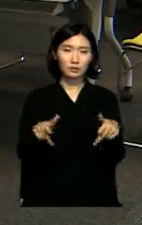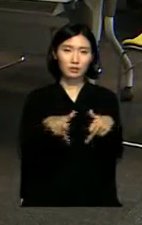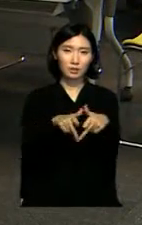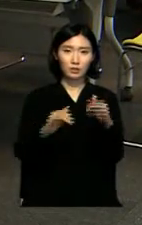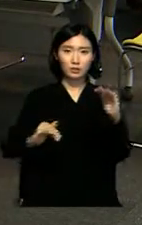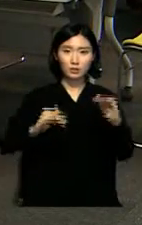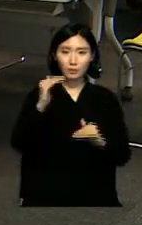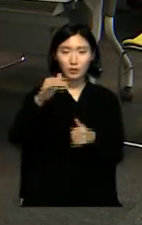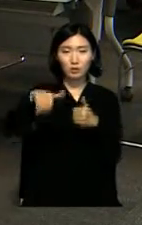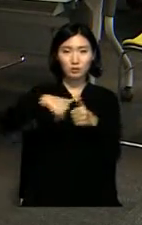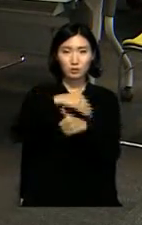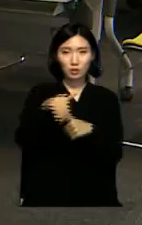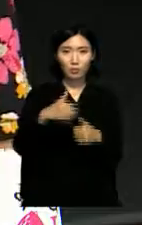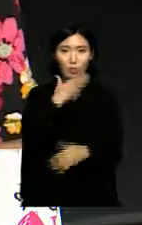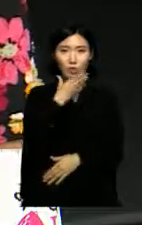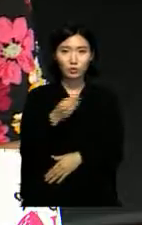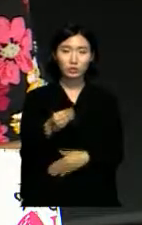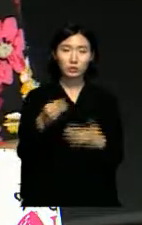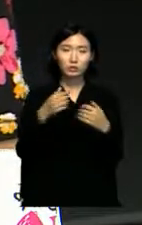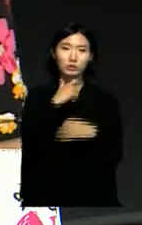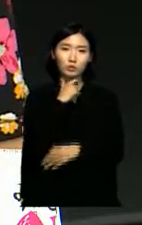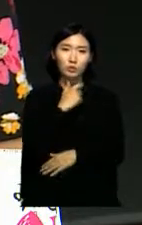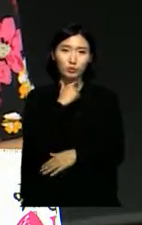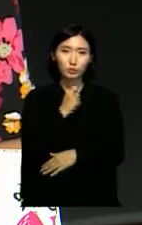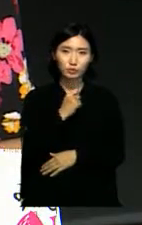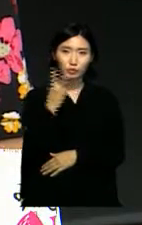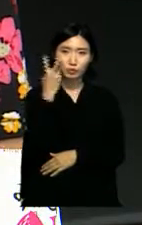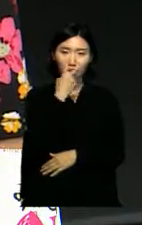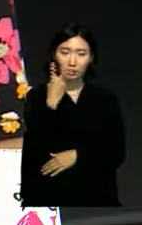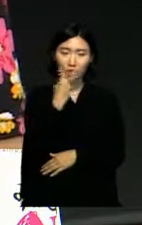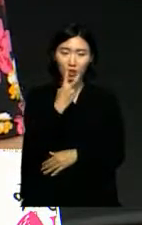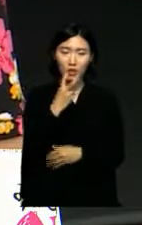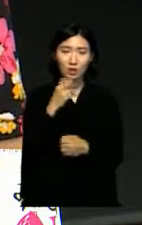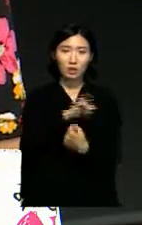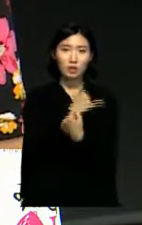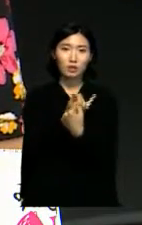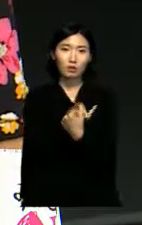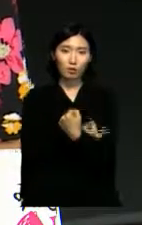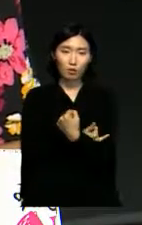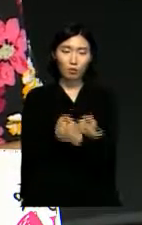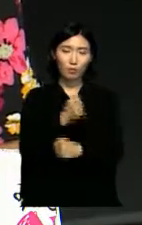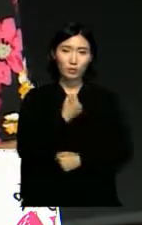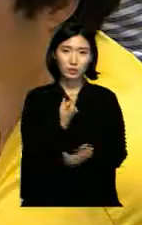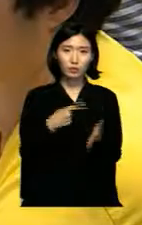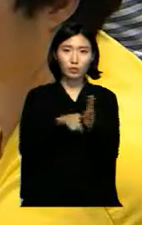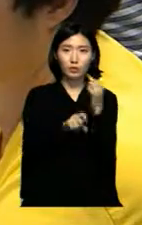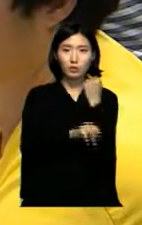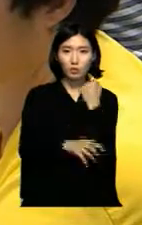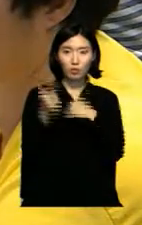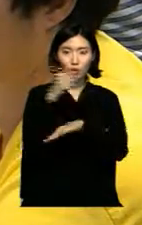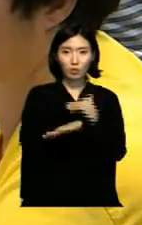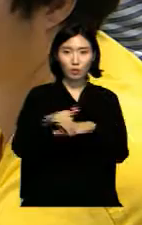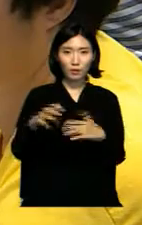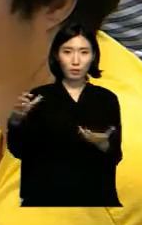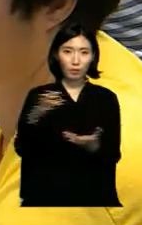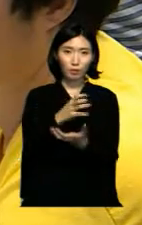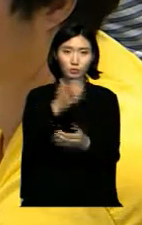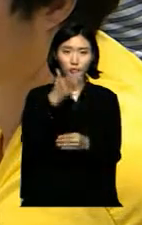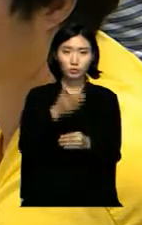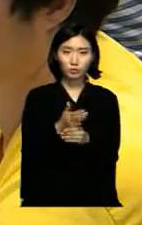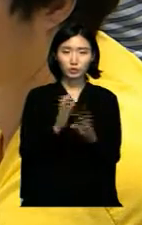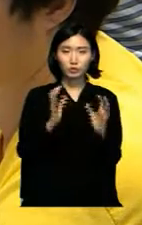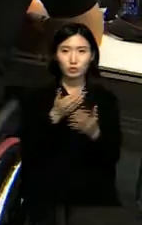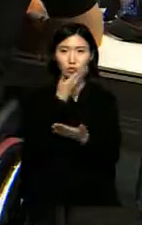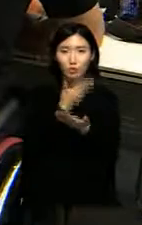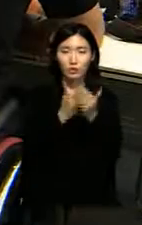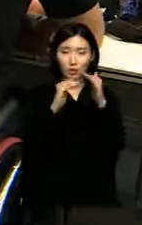장애인 차별 실태와 복지 욕구 조사 및 인권 보장에 관한 기본 계획을 수립하고 있습니다. 시는 토론회